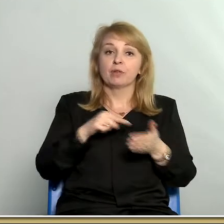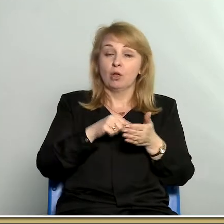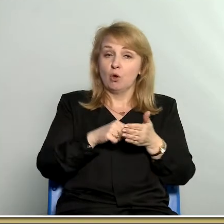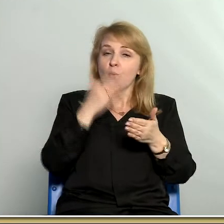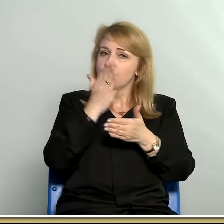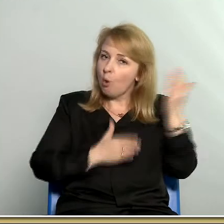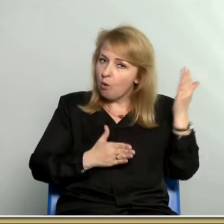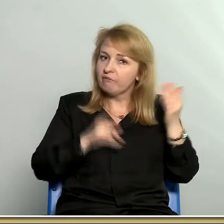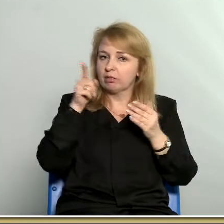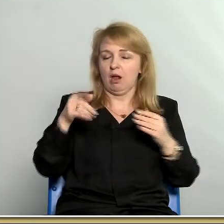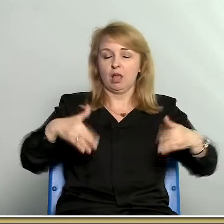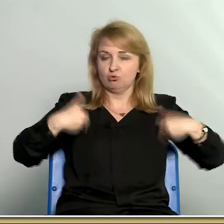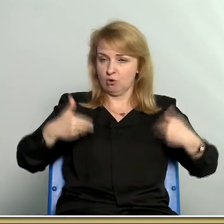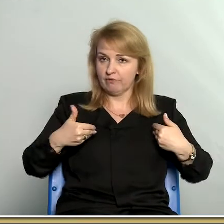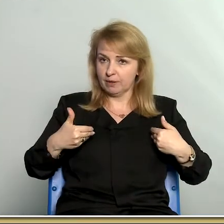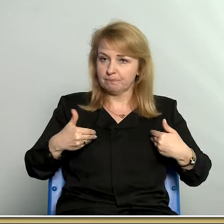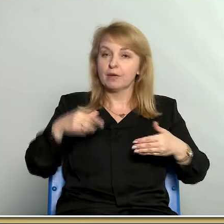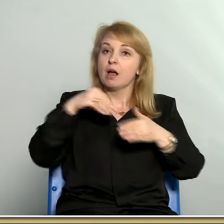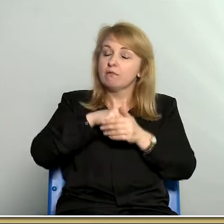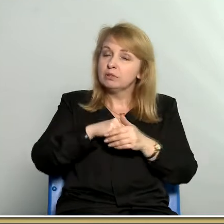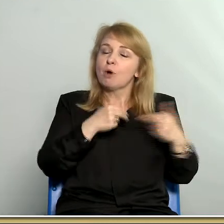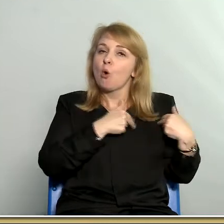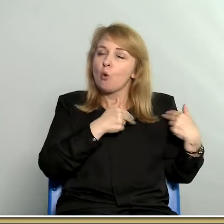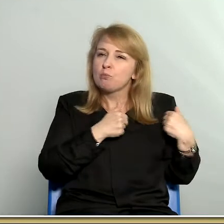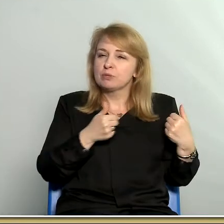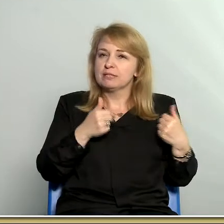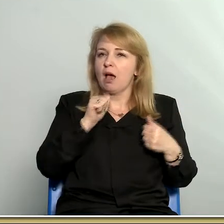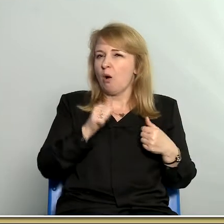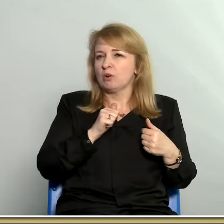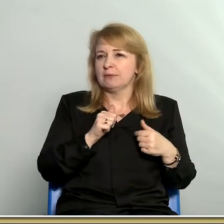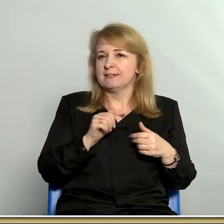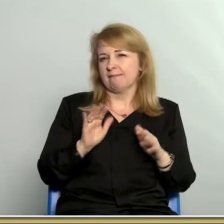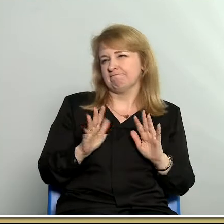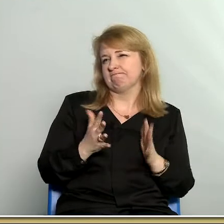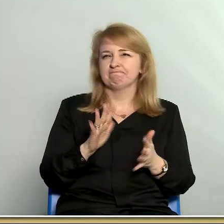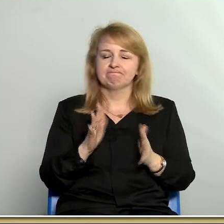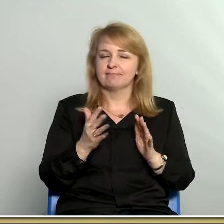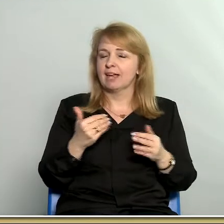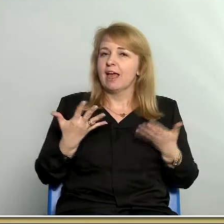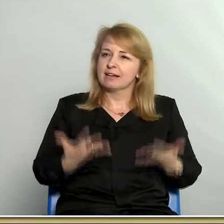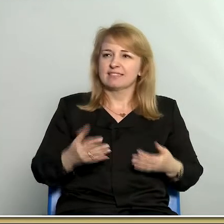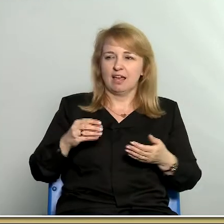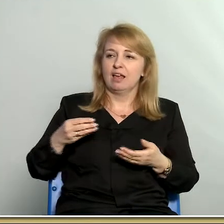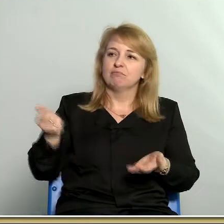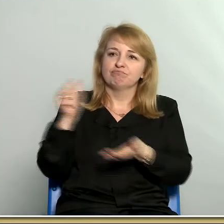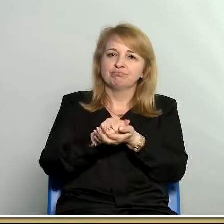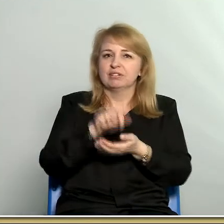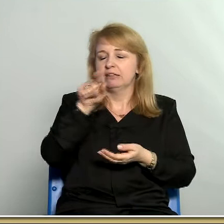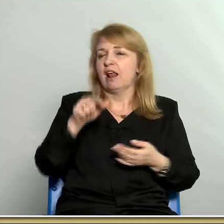jest na zdrowie. Jeżeli chodzi o zdrowie, to także Komisja nie była chętna dofinansować inwestycji w zdrowiu.